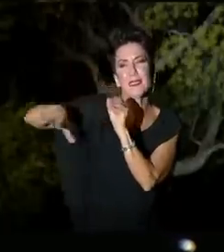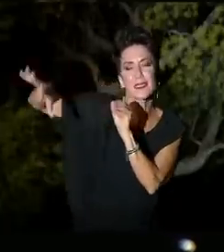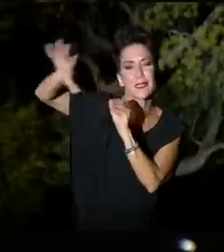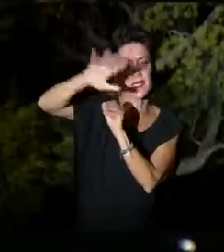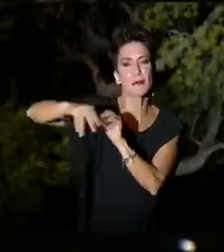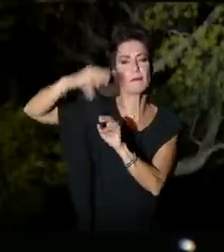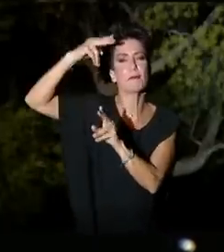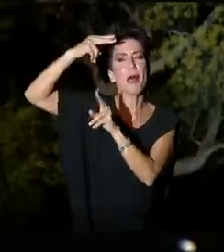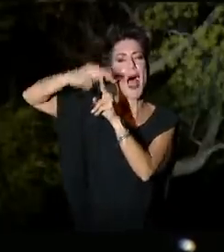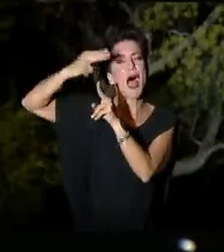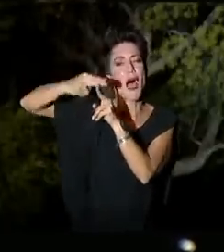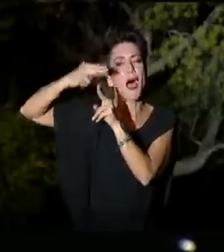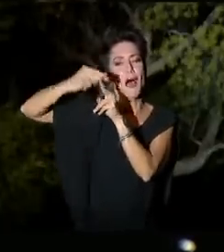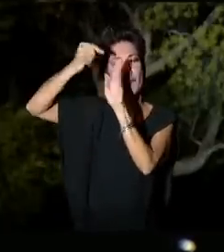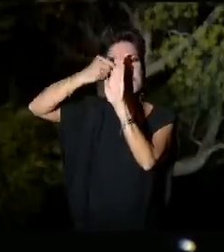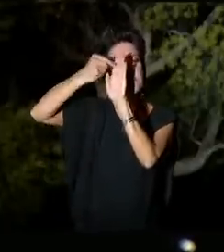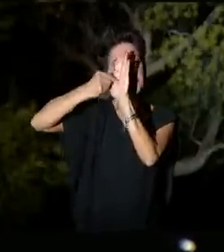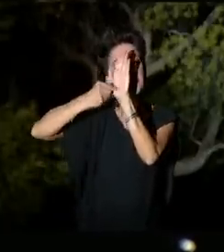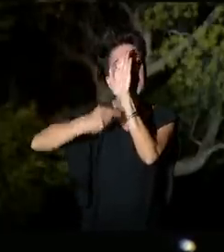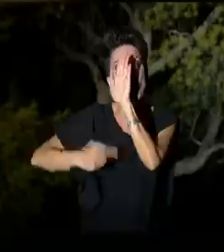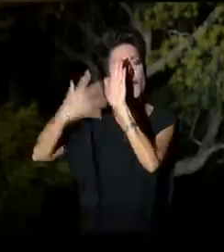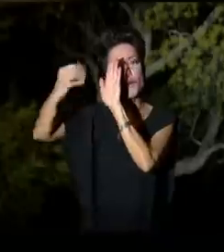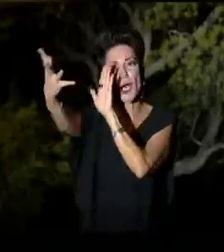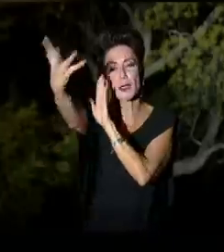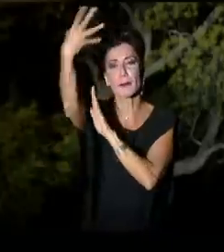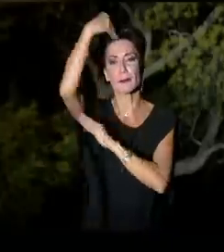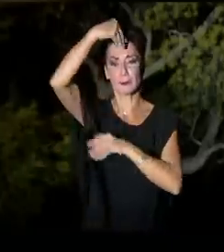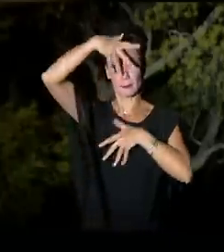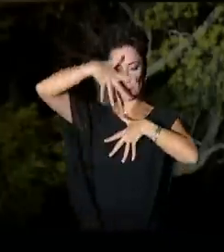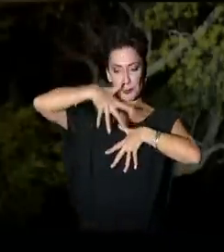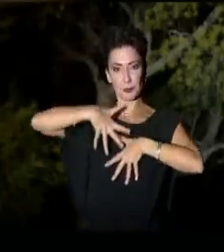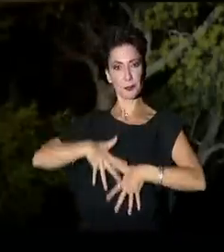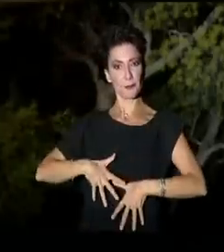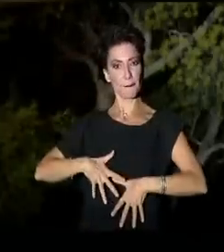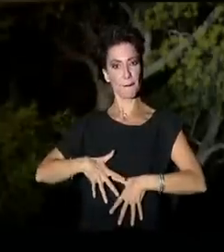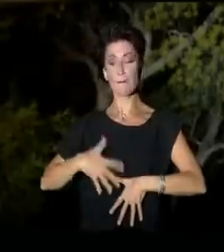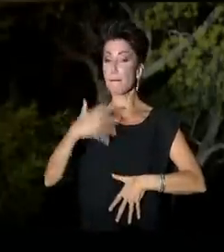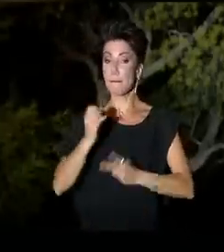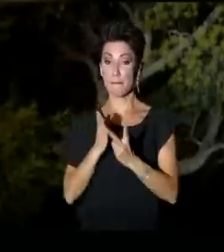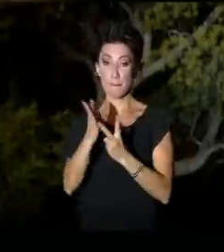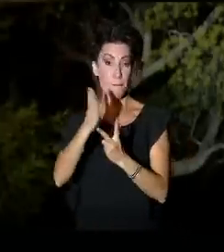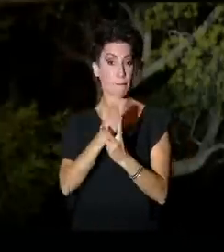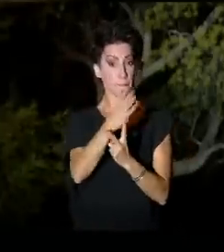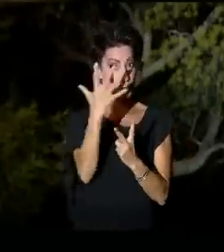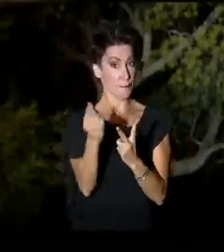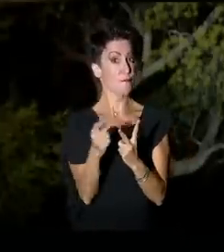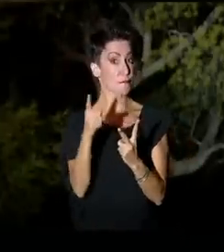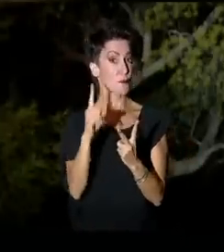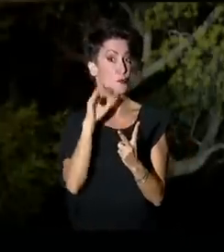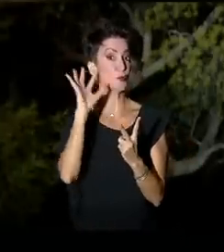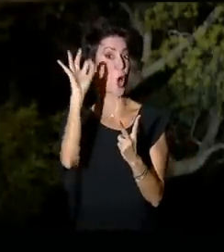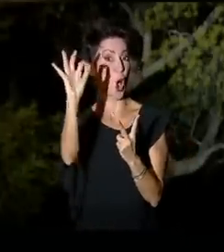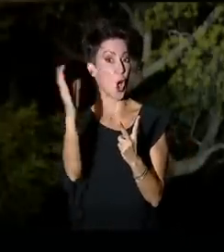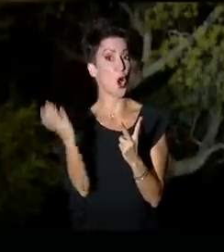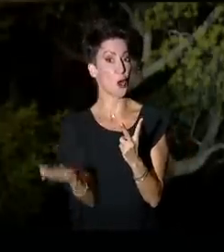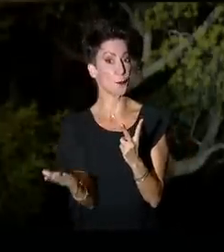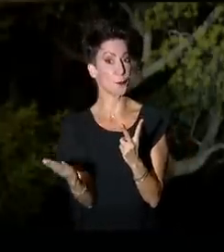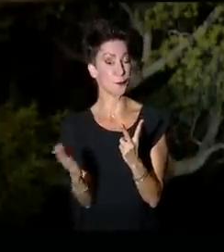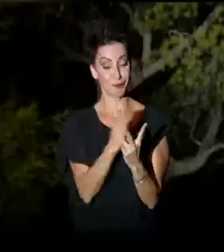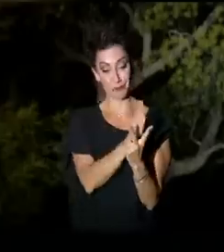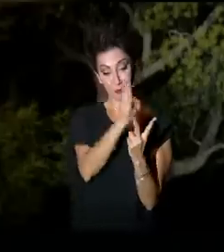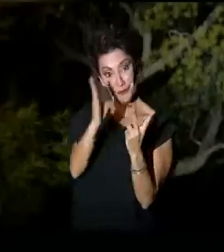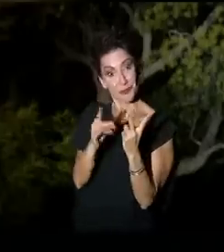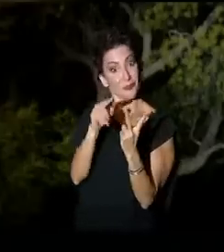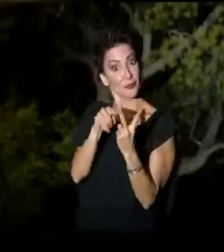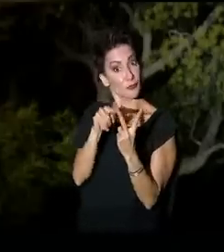αξίες της. Ο πρακτικός στόχος ήταν διτός. Από τη μία πλευρά να